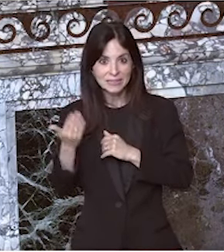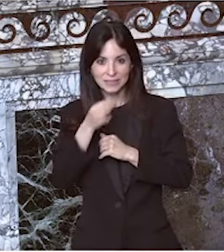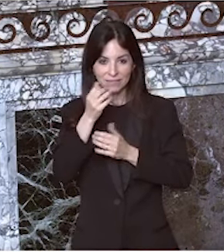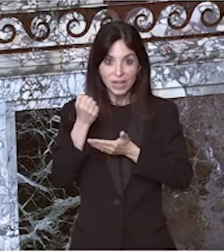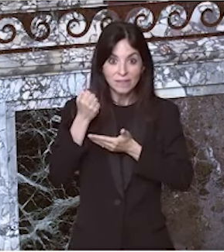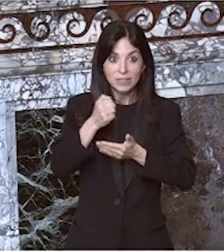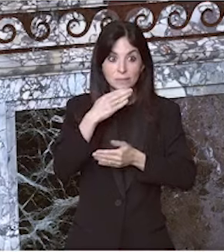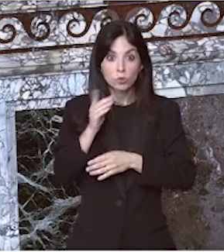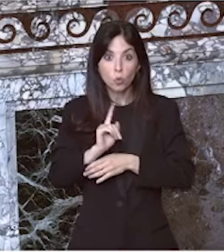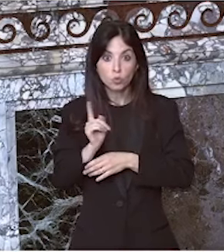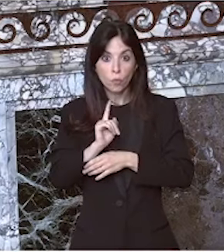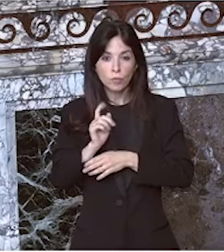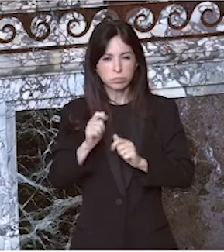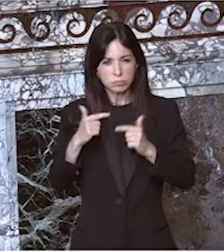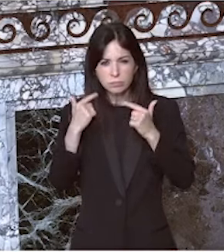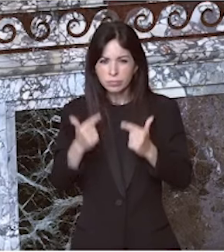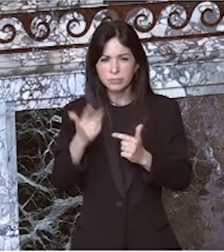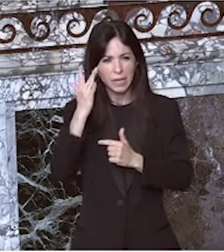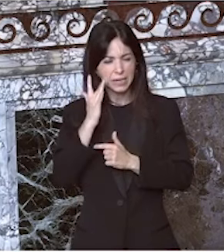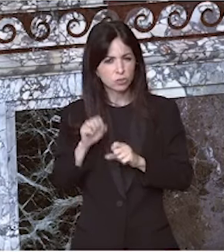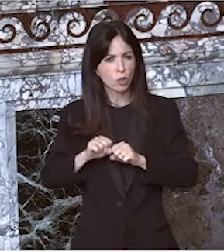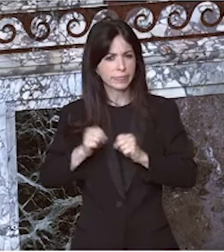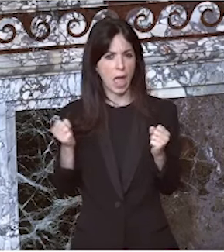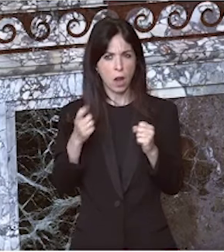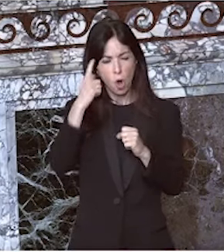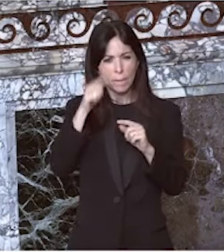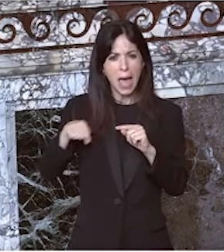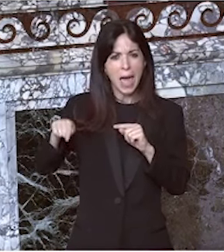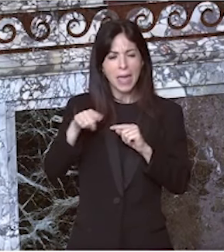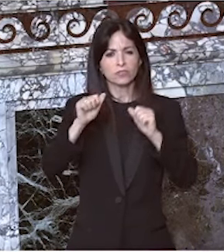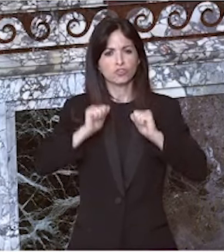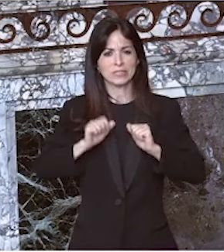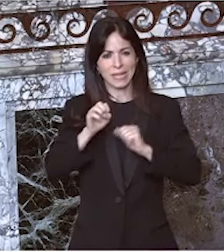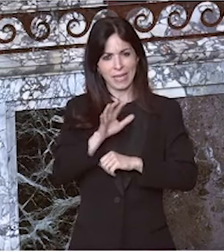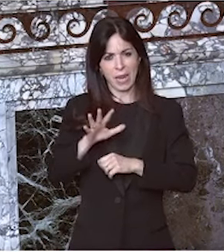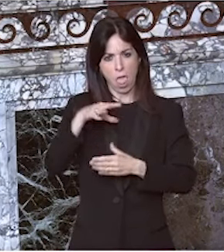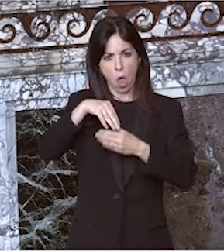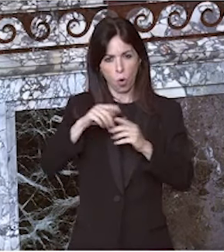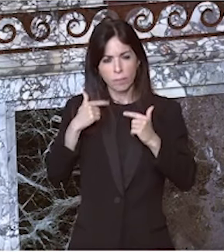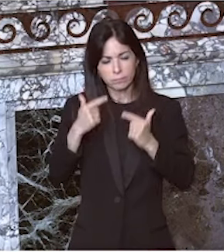investimenti insufficiente danneggerebbe tutti i paesi e tutti i cittadini dell'Unione.